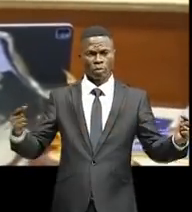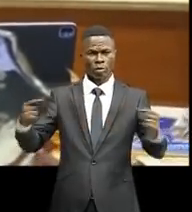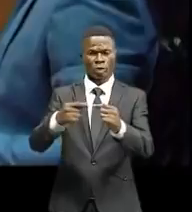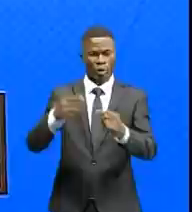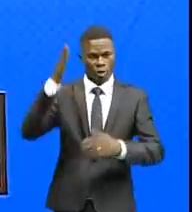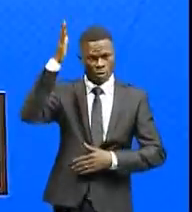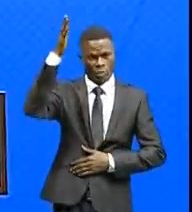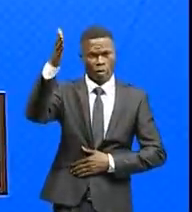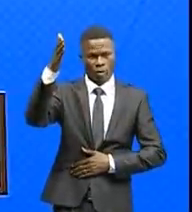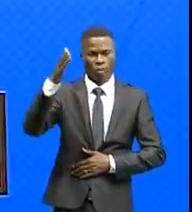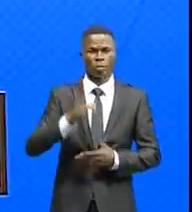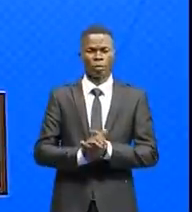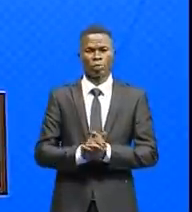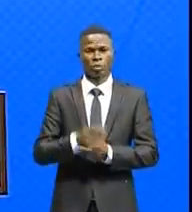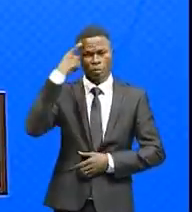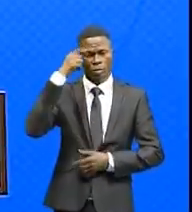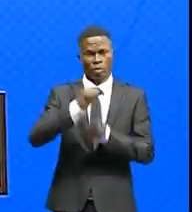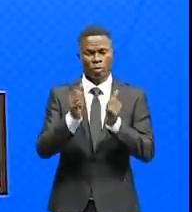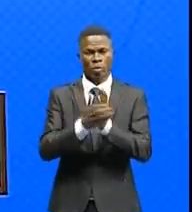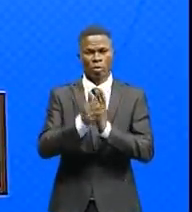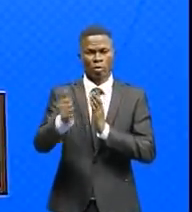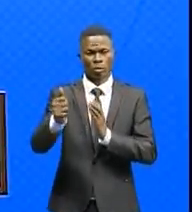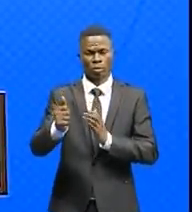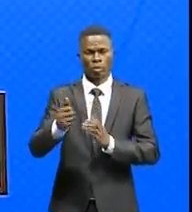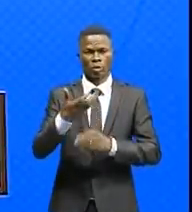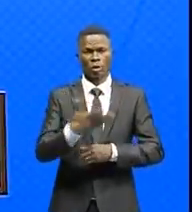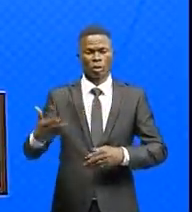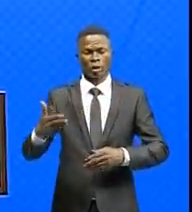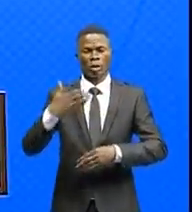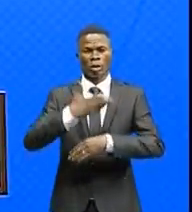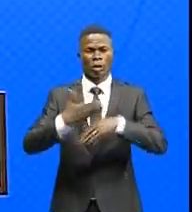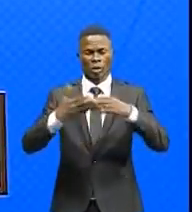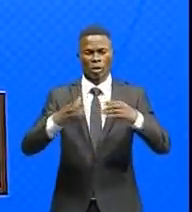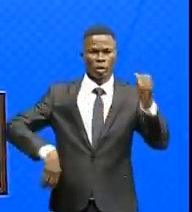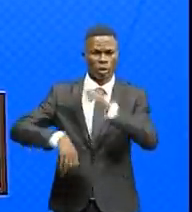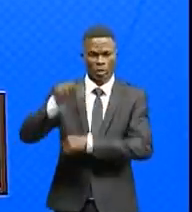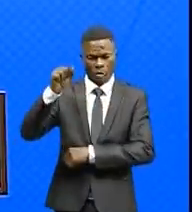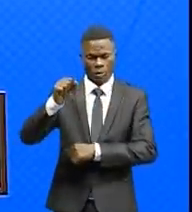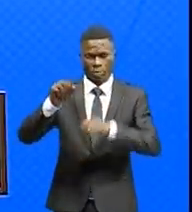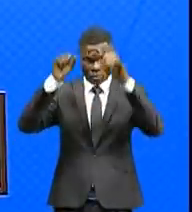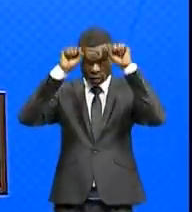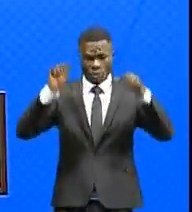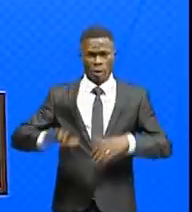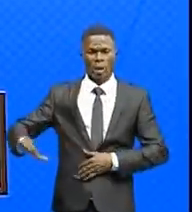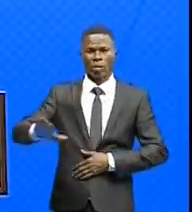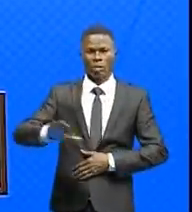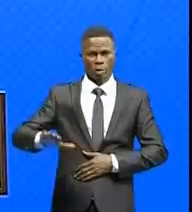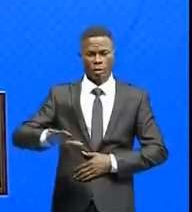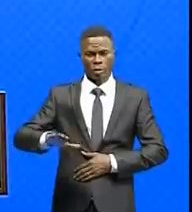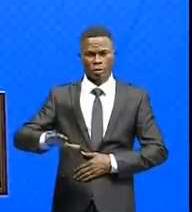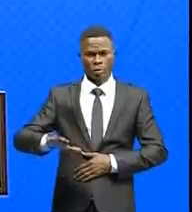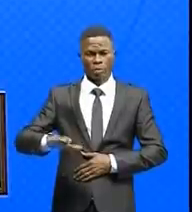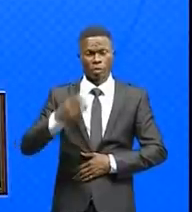retour. À propos de la qualité de nos infrastructures sportives, le président de la République a noté